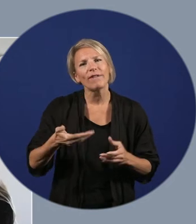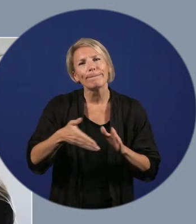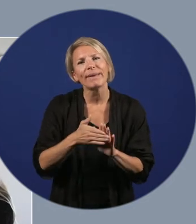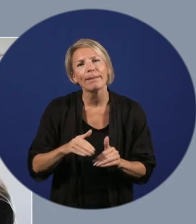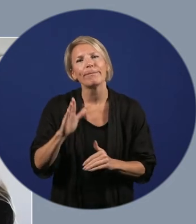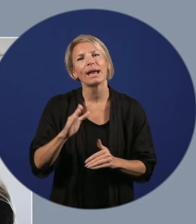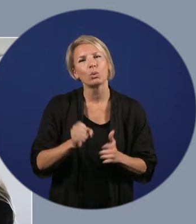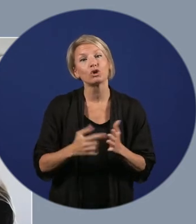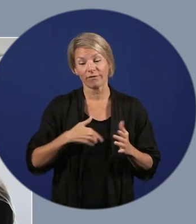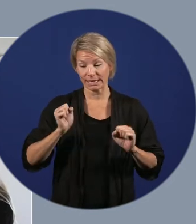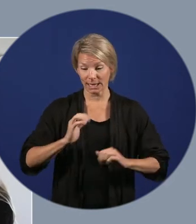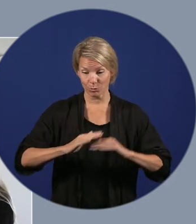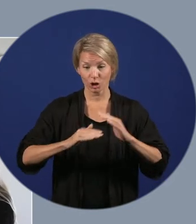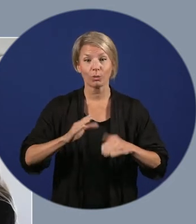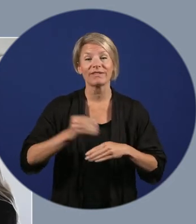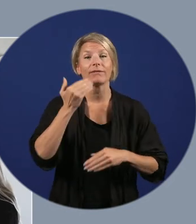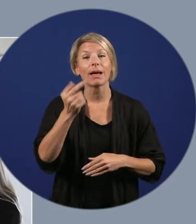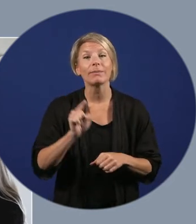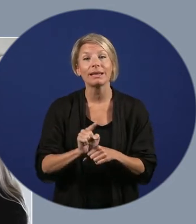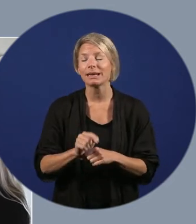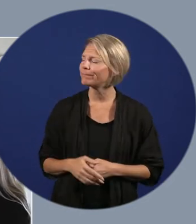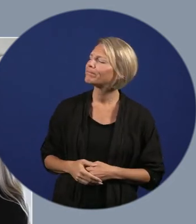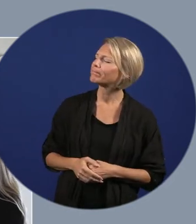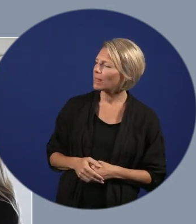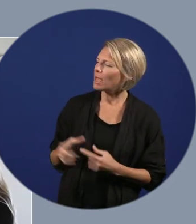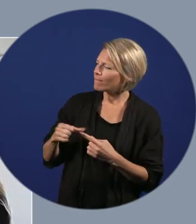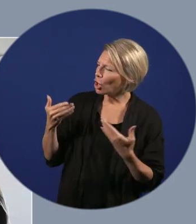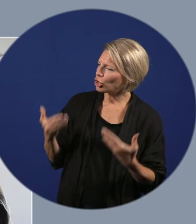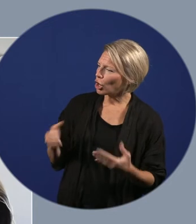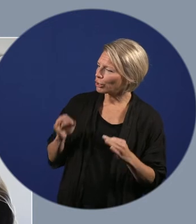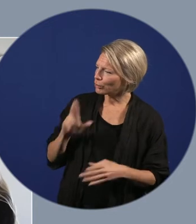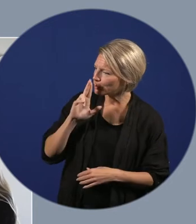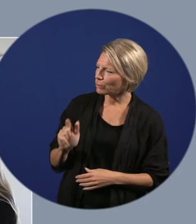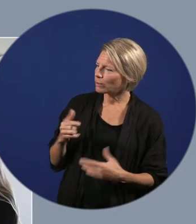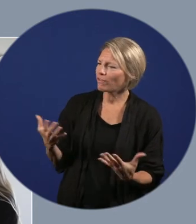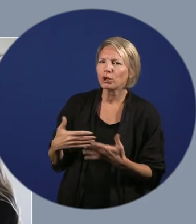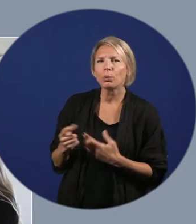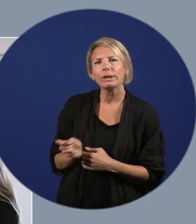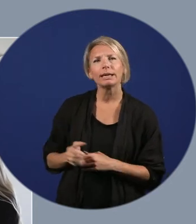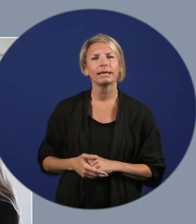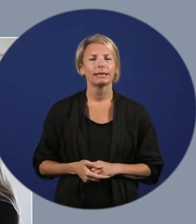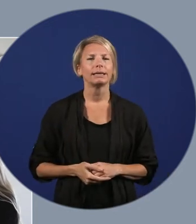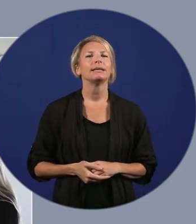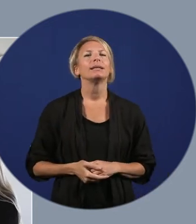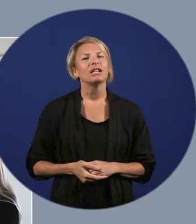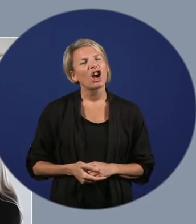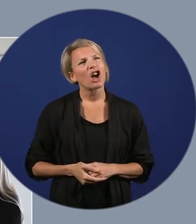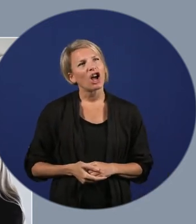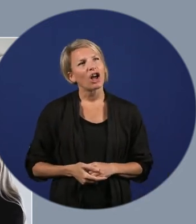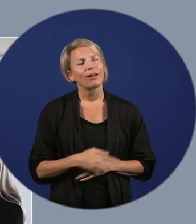och så. Och om vi går till själva valdagen, hur såg den ut och vad gjorde ni för någonting? Ja,